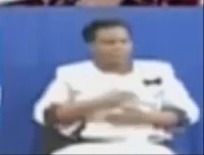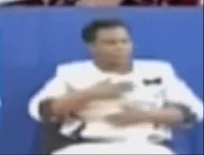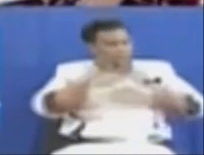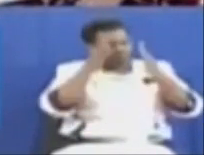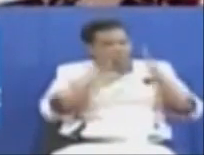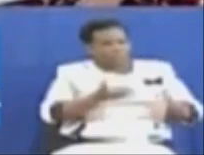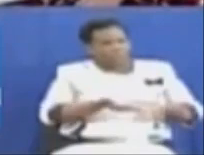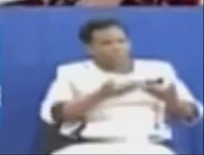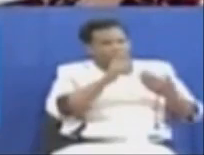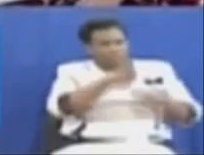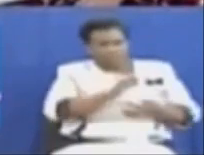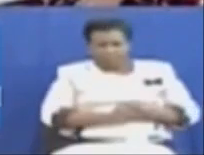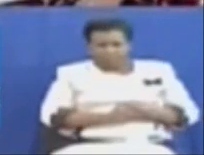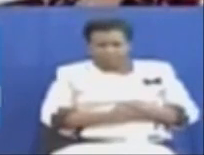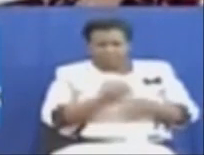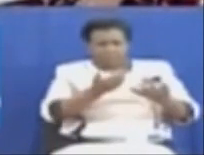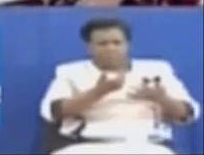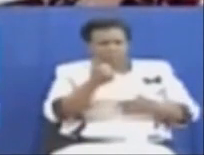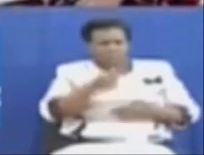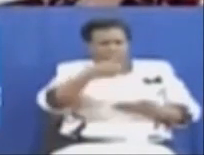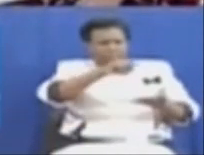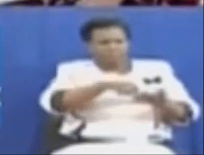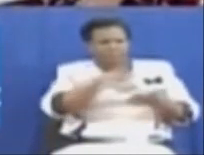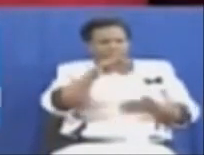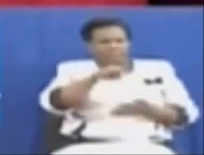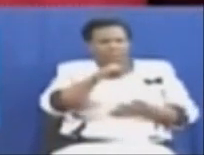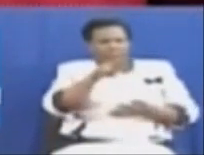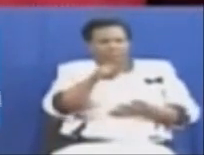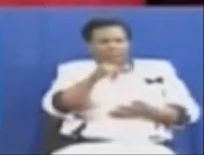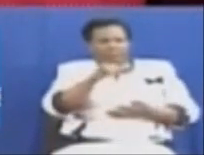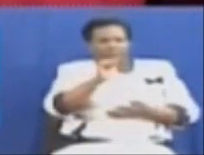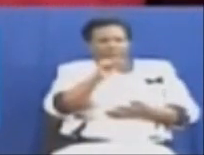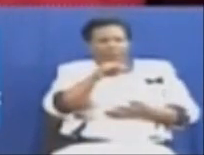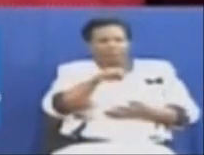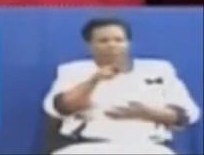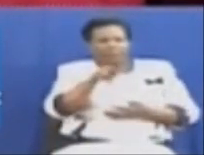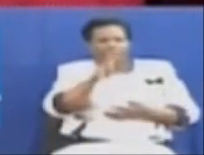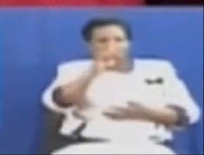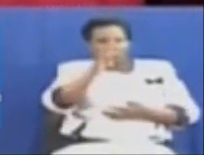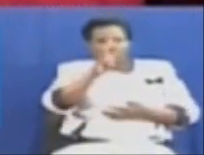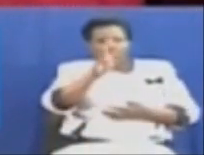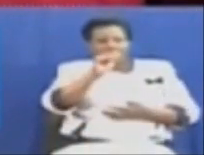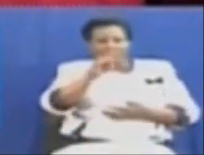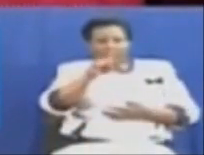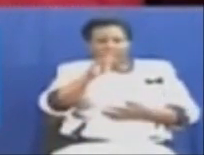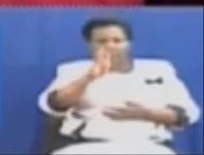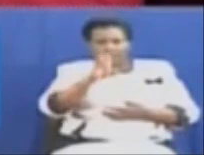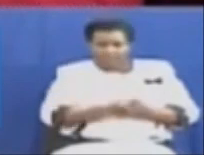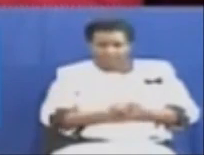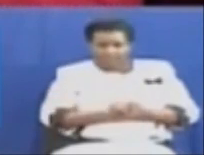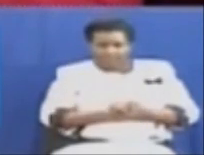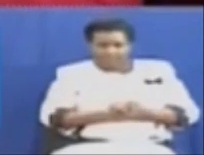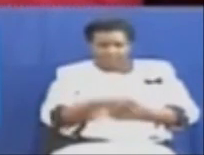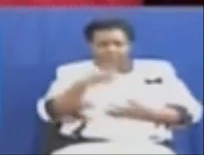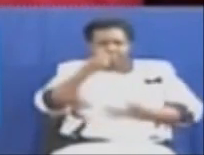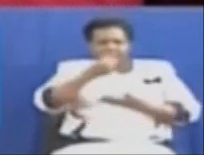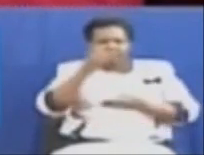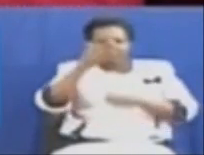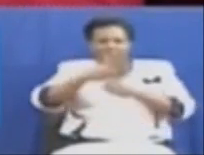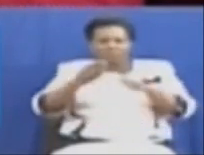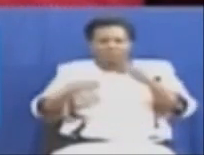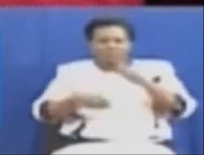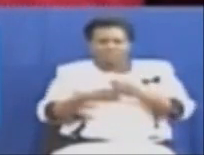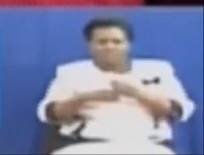Mheshimiwa Naibu Spika, kama ambavyo serikali imekuwa na mpango kupitia TSSP, tumekuwa tukiendeleza miji kwa kujenga barabara za